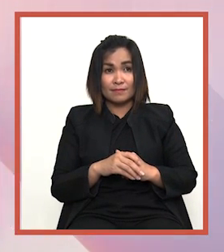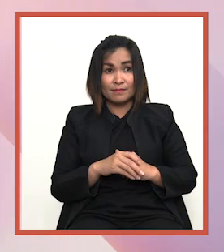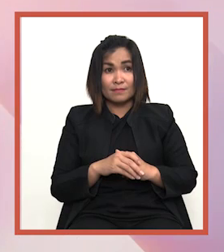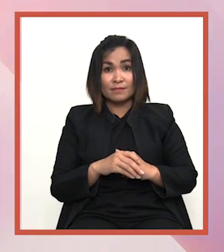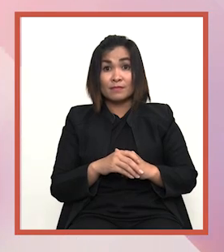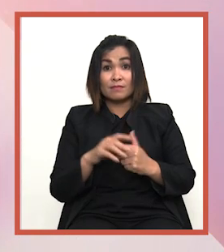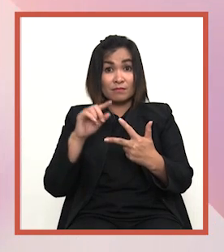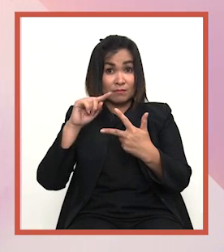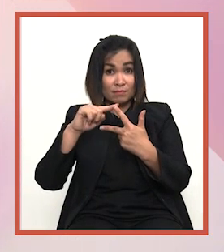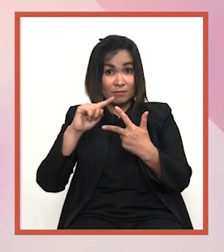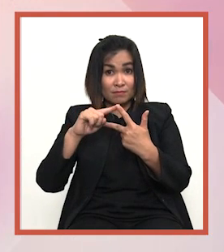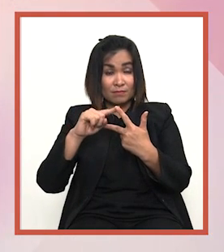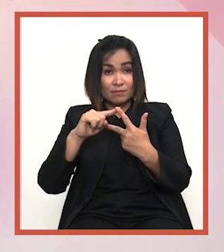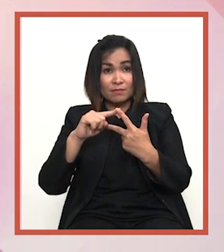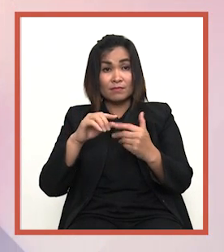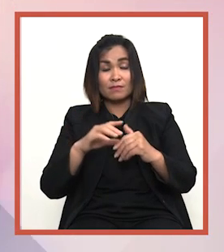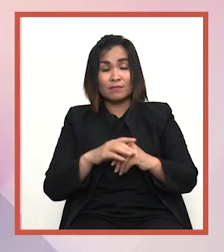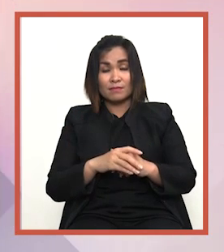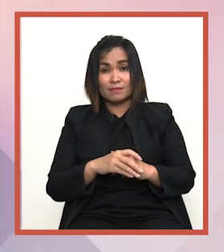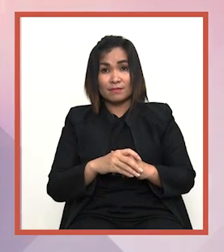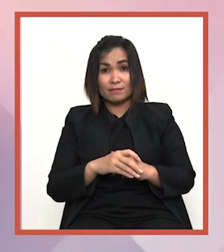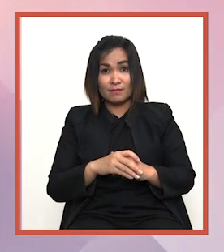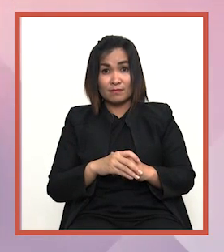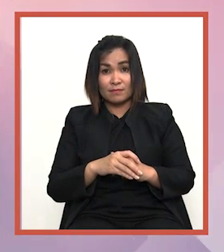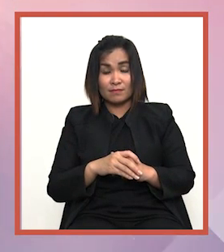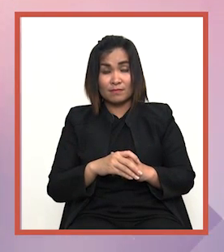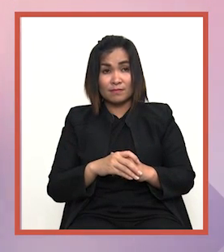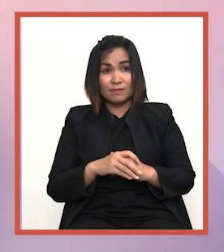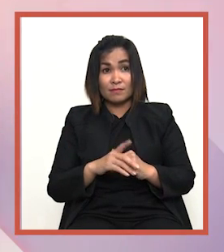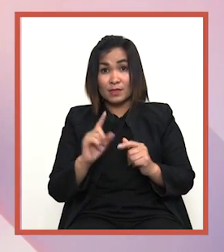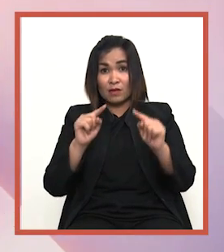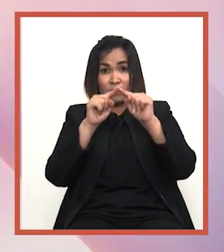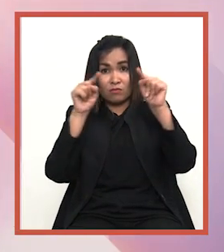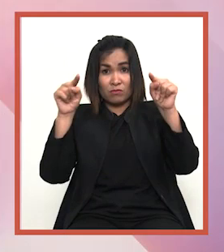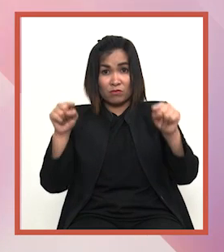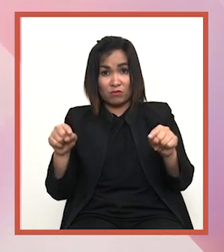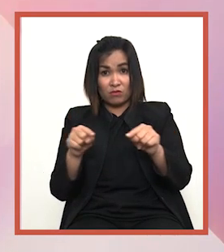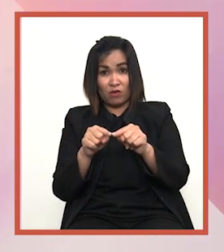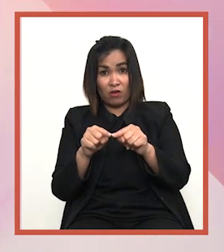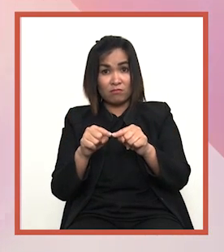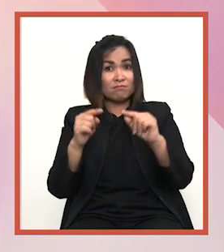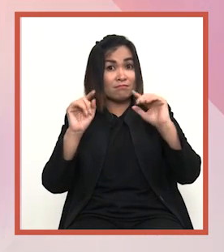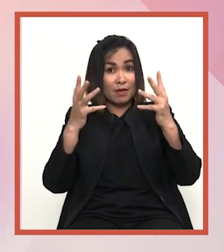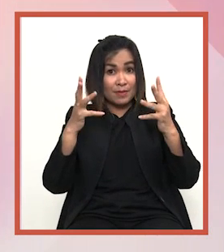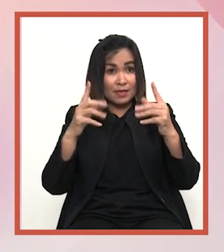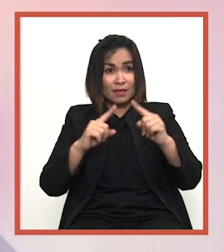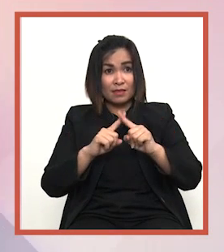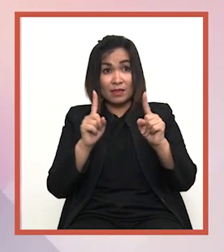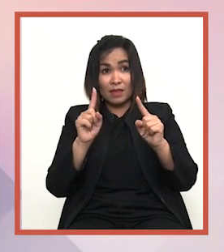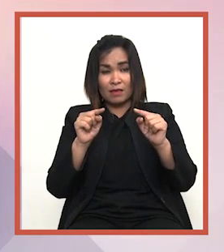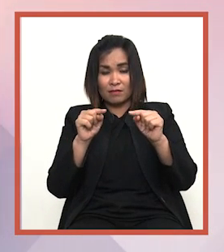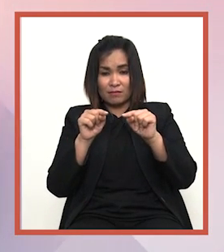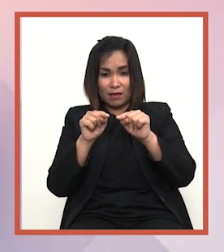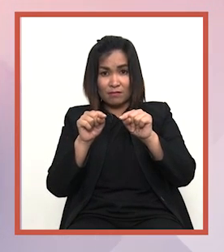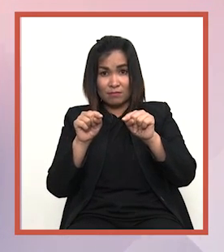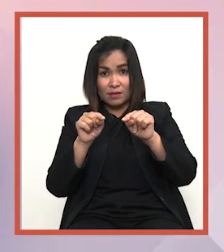แบบการทำงานนะครับของหลอดสัญญาณชนิดคาโทดนะครับจะตัดกล่องอุปกรณ์ออกนะครับแล้วก็จะต่อนะครับสาย